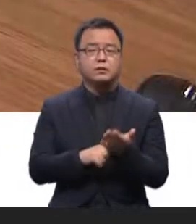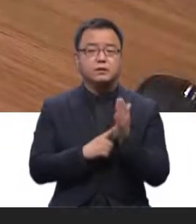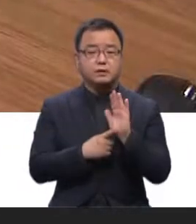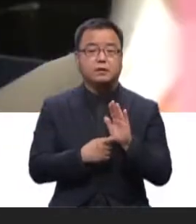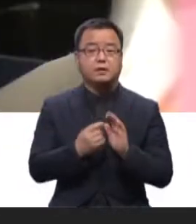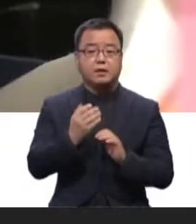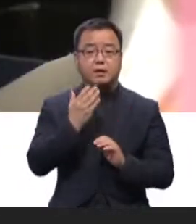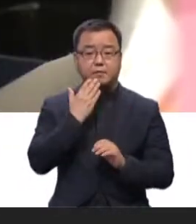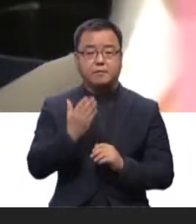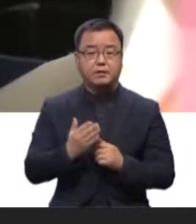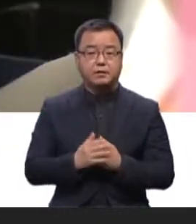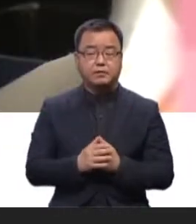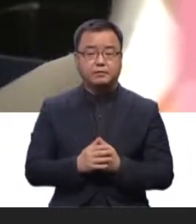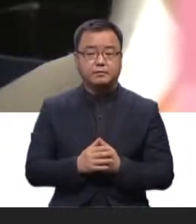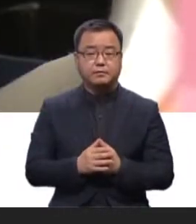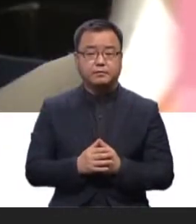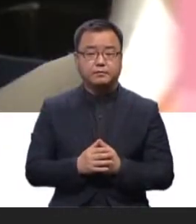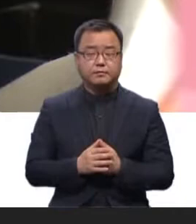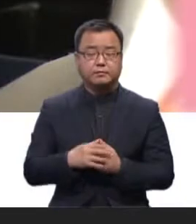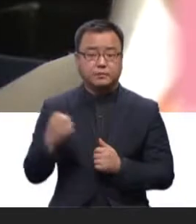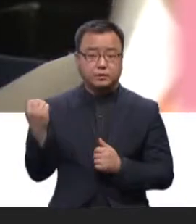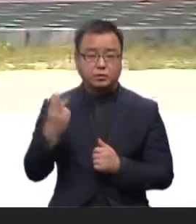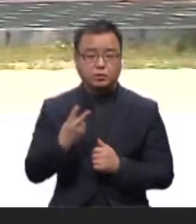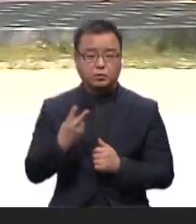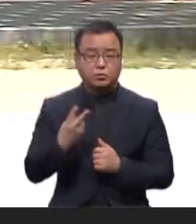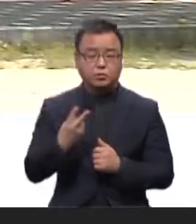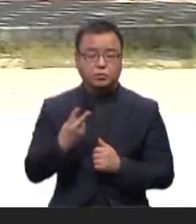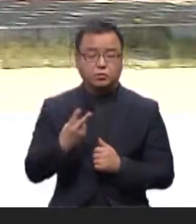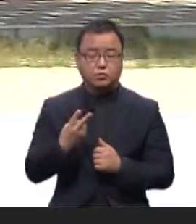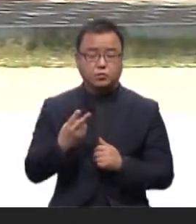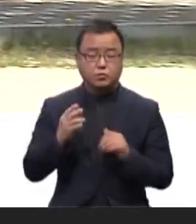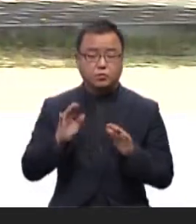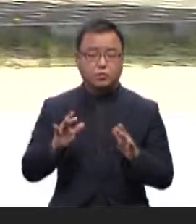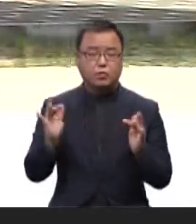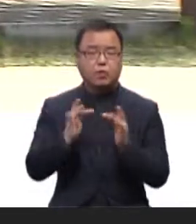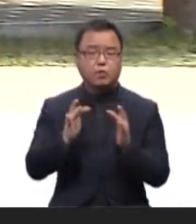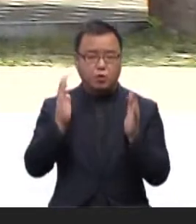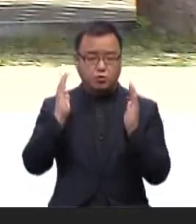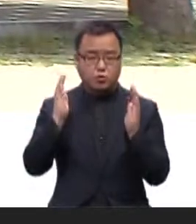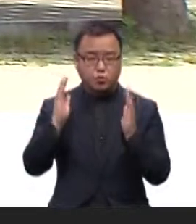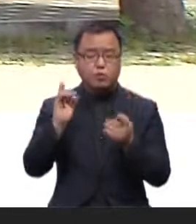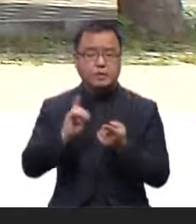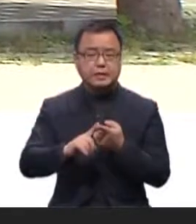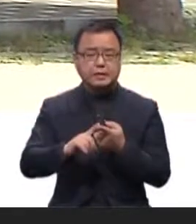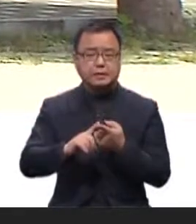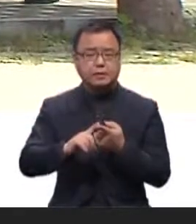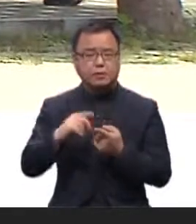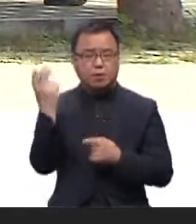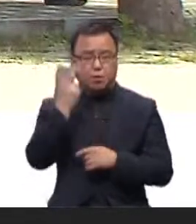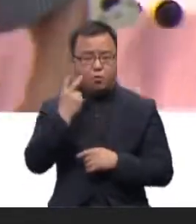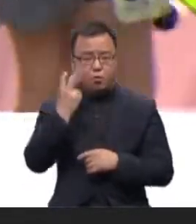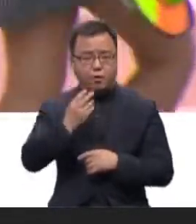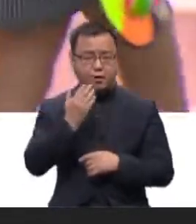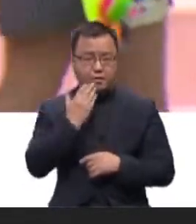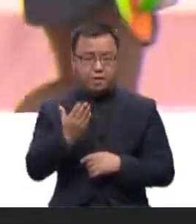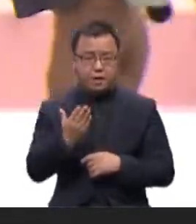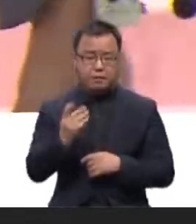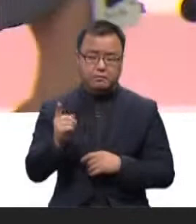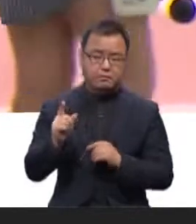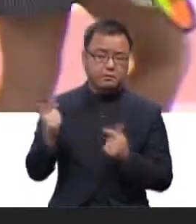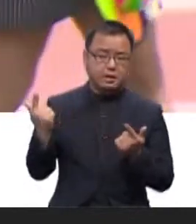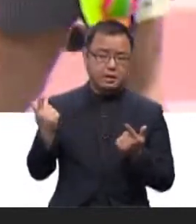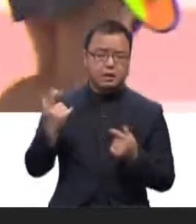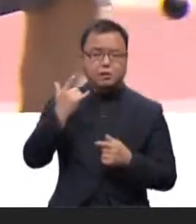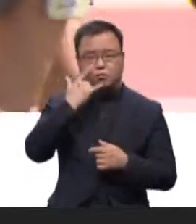없는 그런 상황에 있습니다. 예. 또 나아가서는 원격 수업에 대해서 관리가 가능한 부모가 있고 또 그렇지 않은